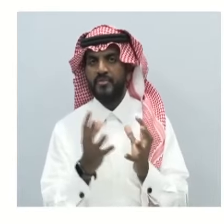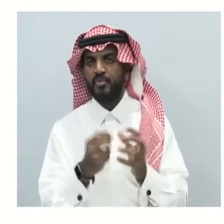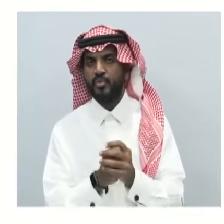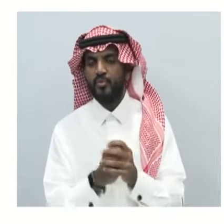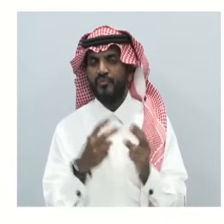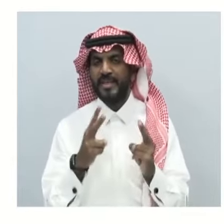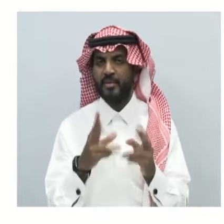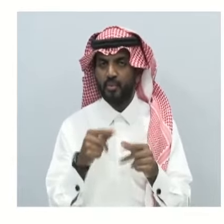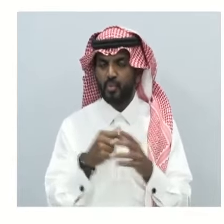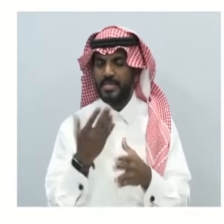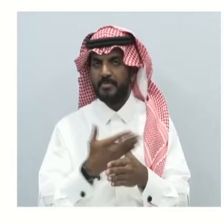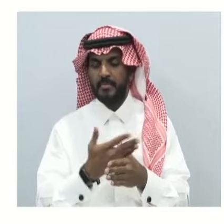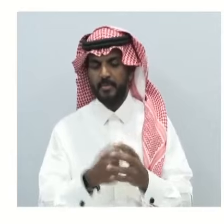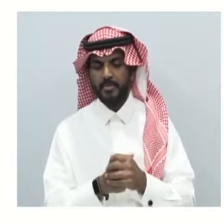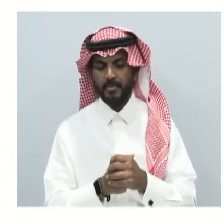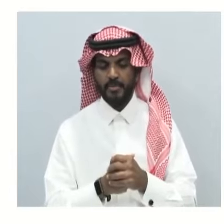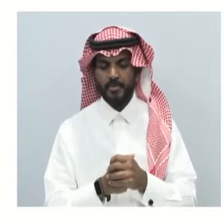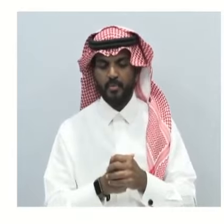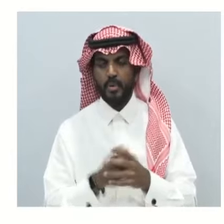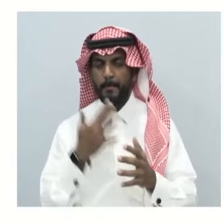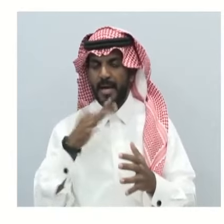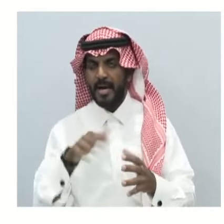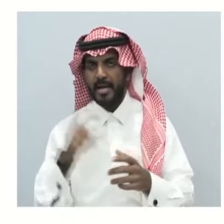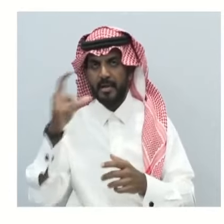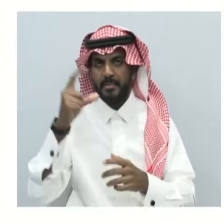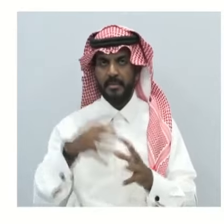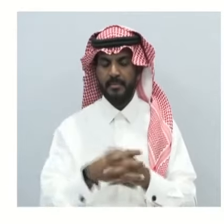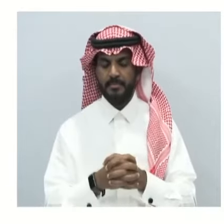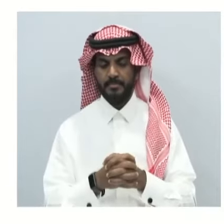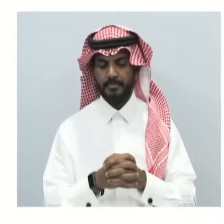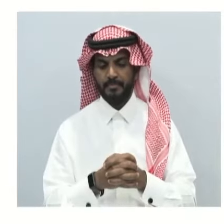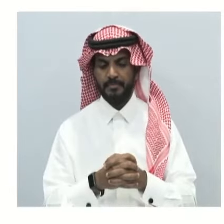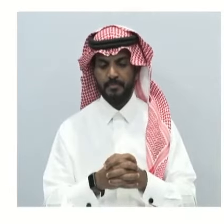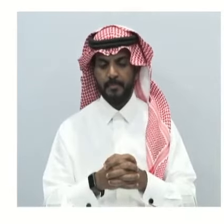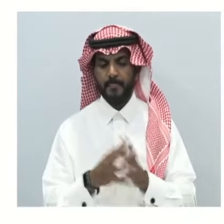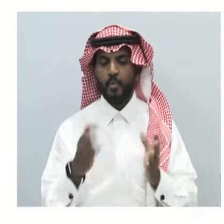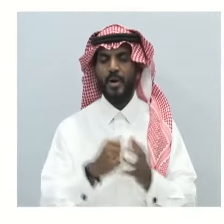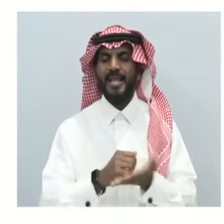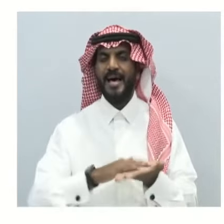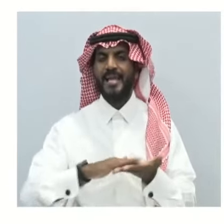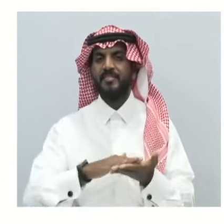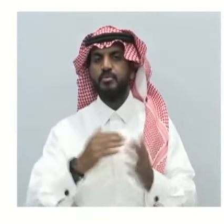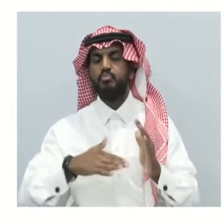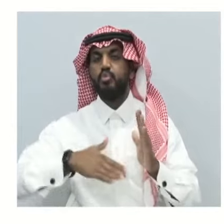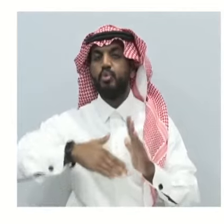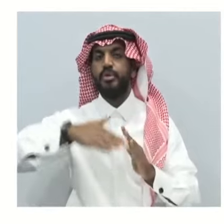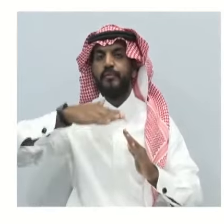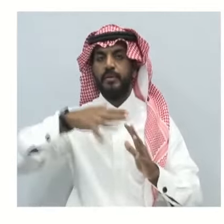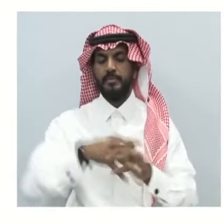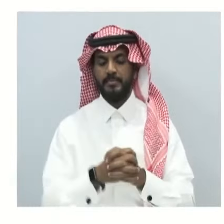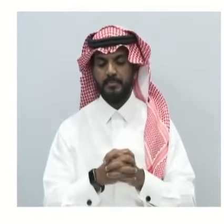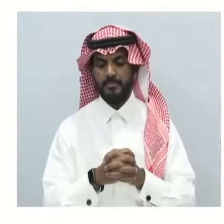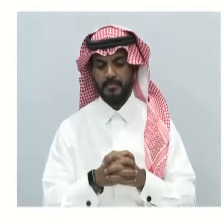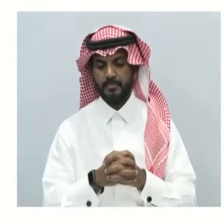واسبابها ثم تحدثنا عن البحار القمريه وكذلك الاراضي المرتفعه